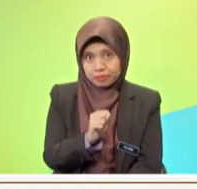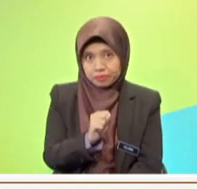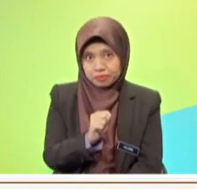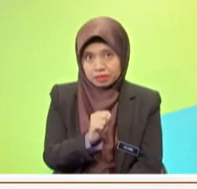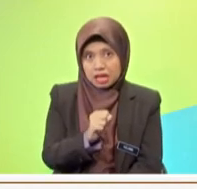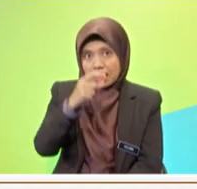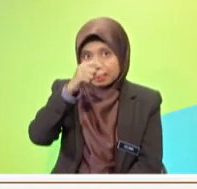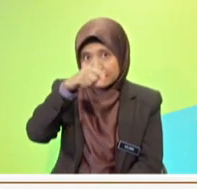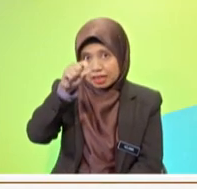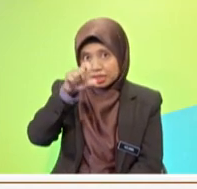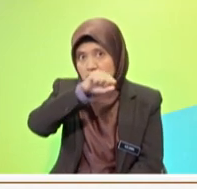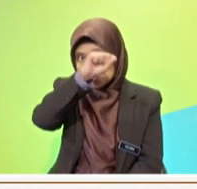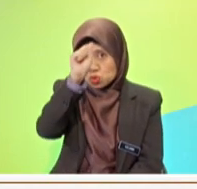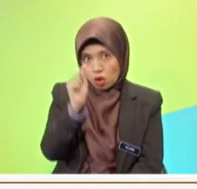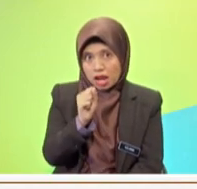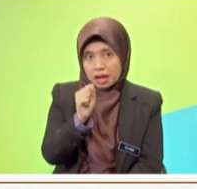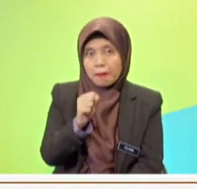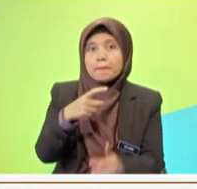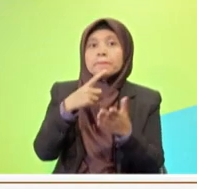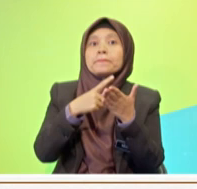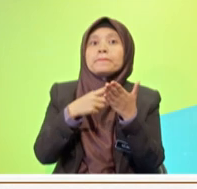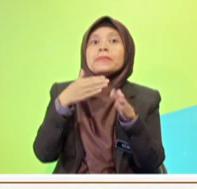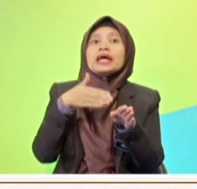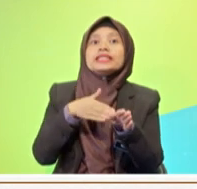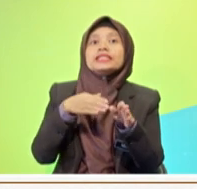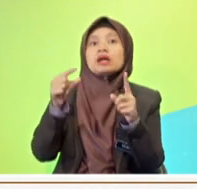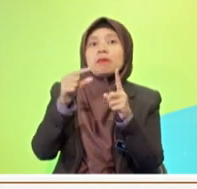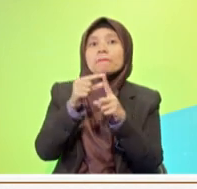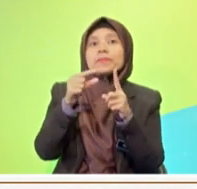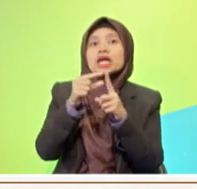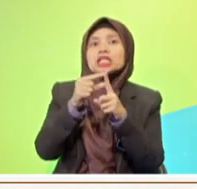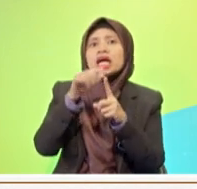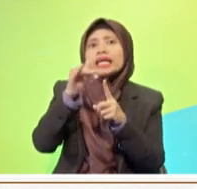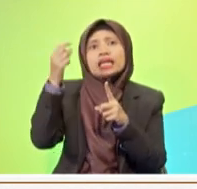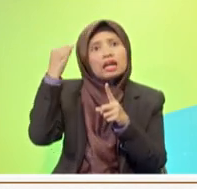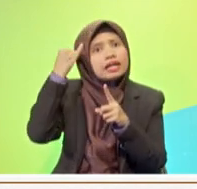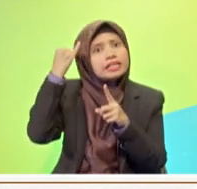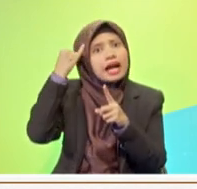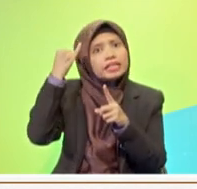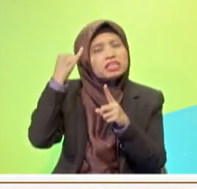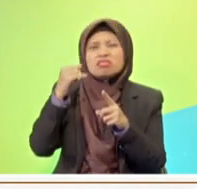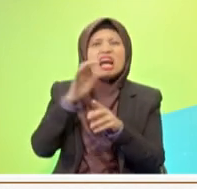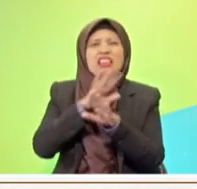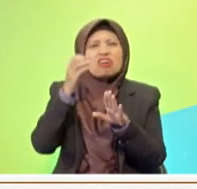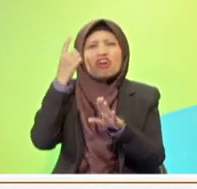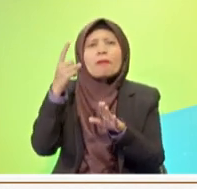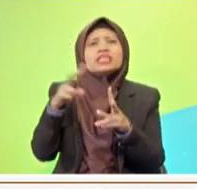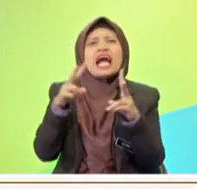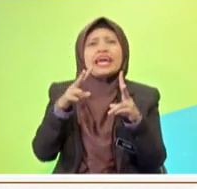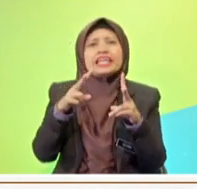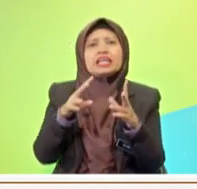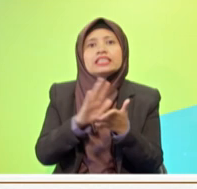menandatanda soal pada perkataan ataupun ide yang mereka rasa kabur kurang dipahami